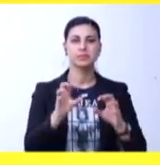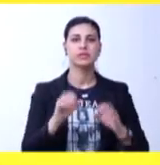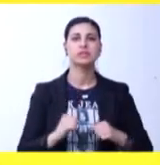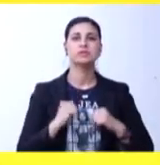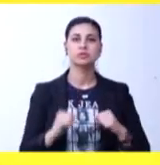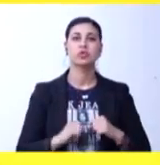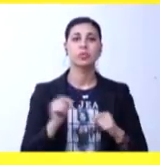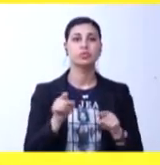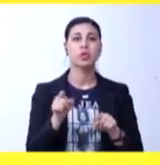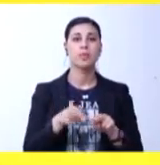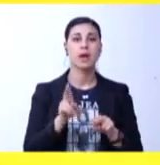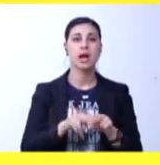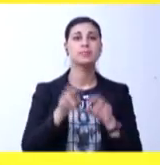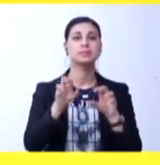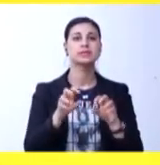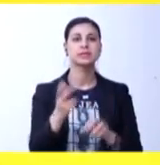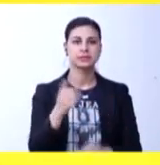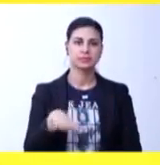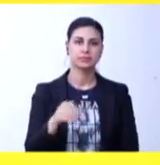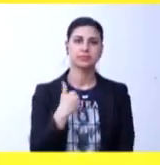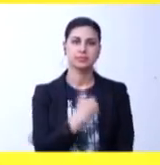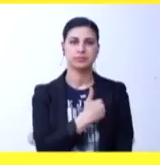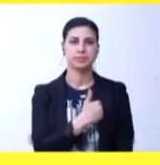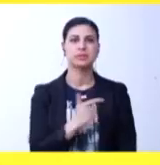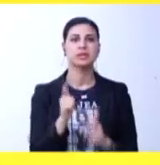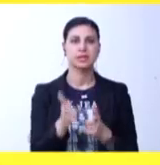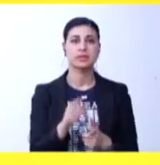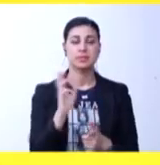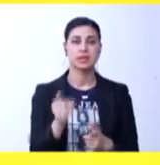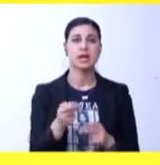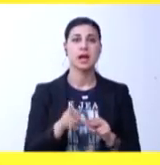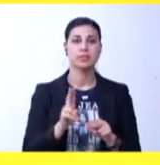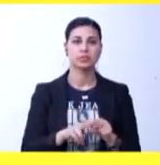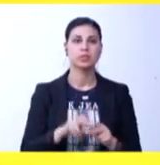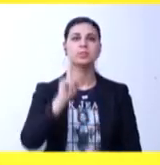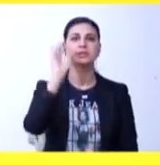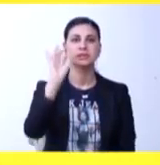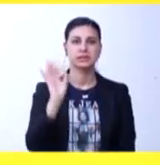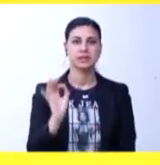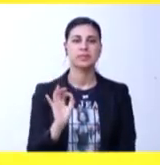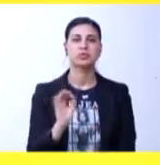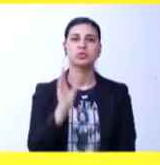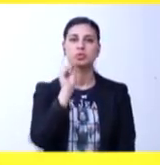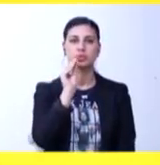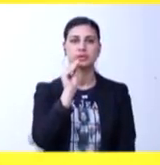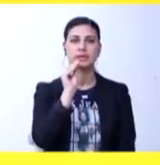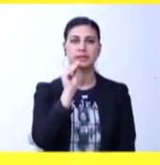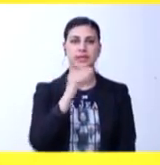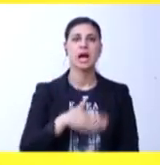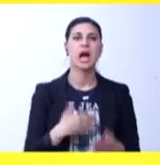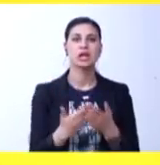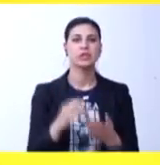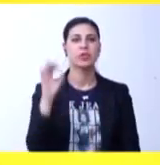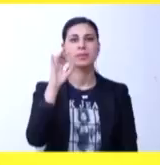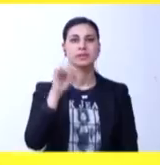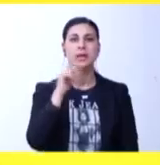რომ ამ წესის მოზიარეთ გაქციოთ ყველანი და სწორედ ამიტომ სისტემატურად, როდესაც აქტივობას